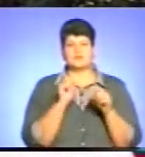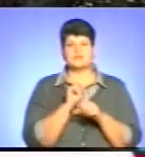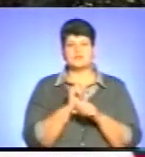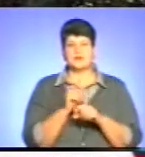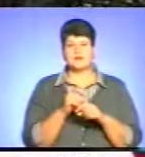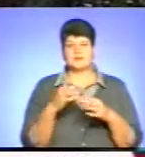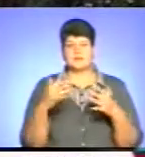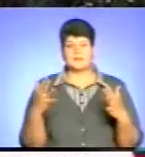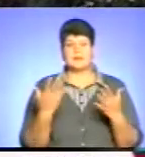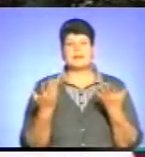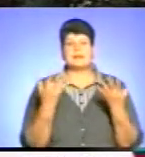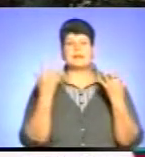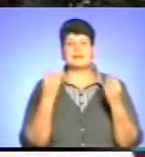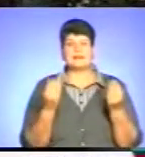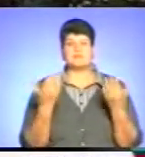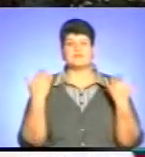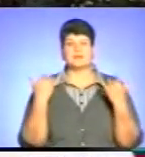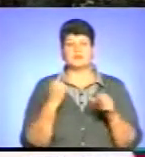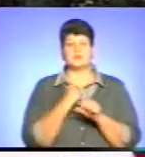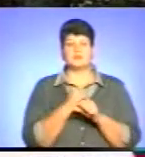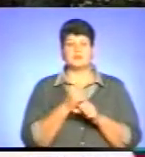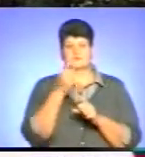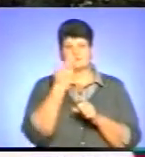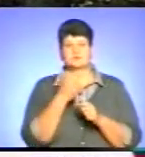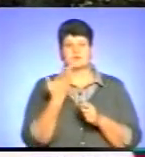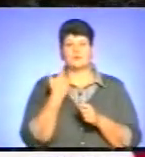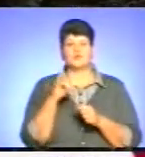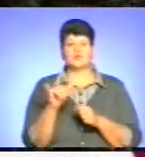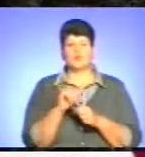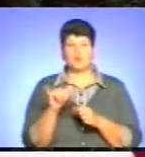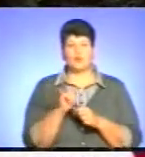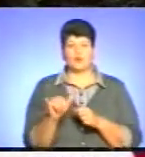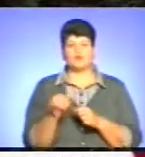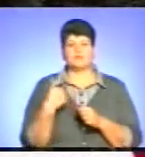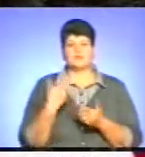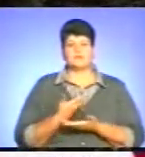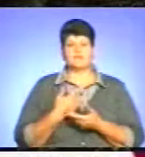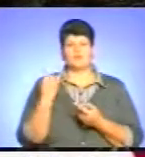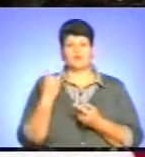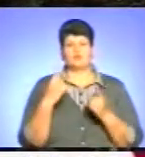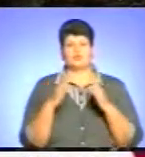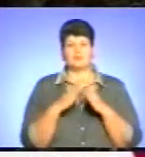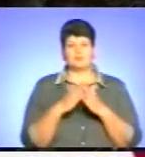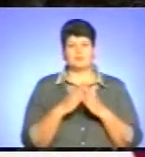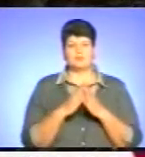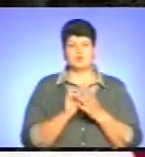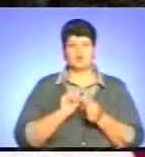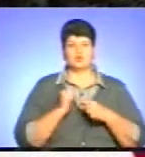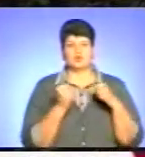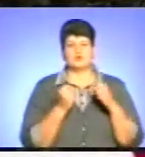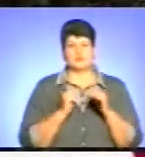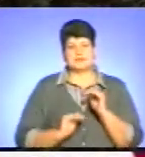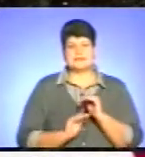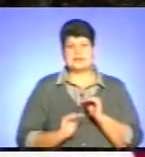А домашні завдання в який день з вихідних робите зазвичай? Субота. Ми живемо майже в одному домі, дружимо ще з